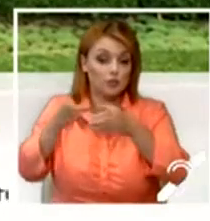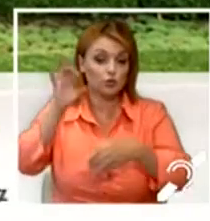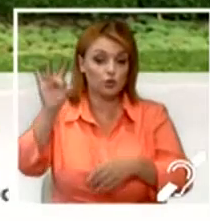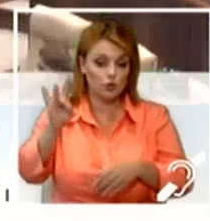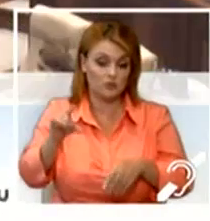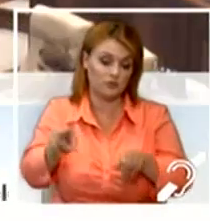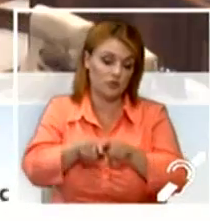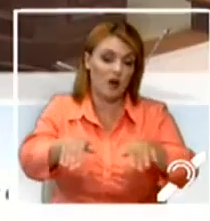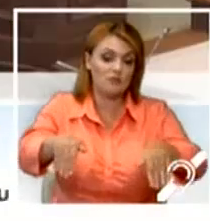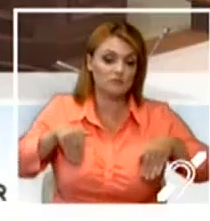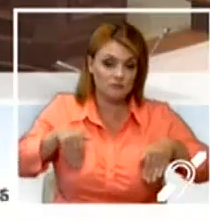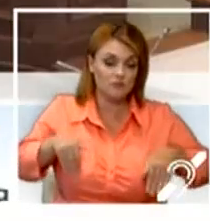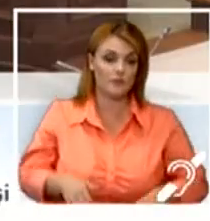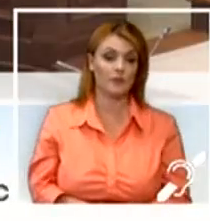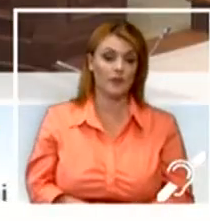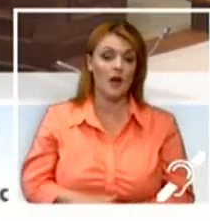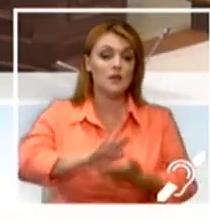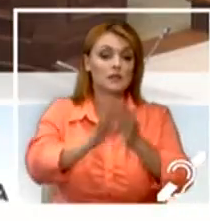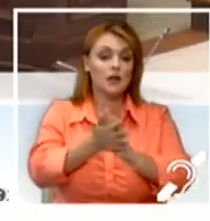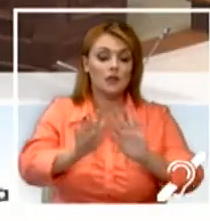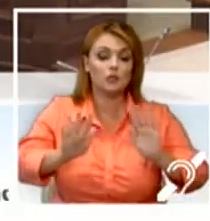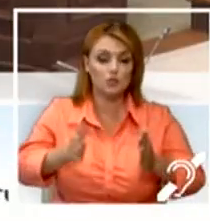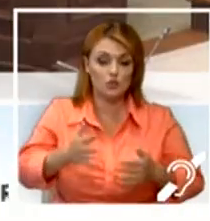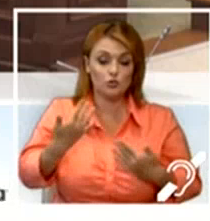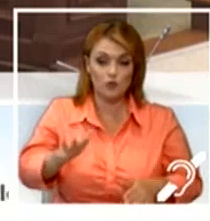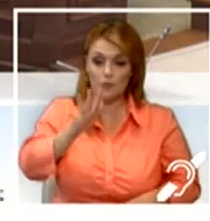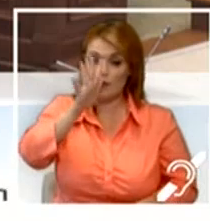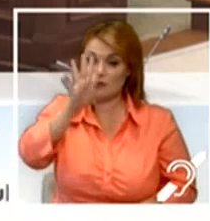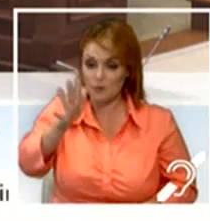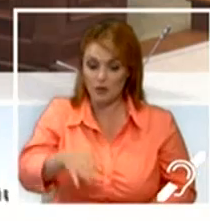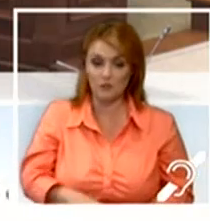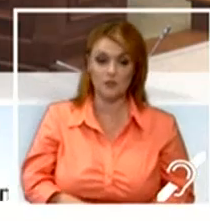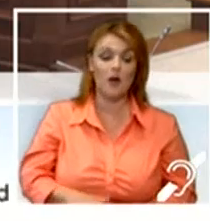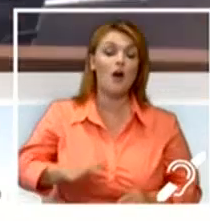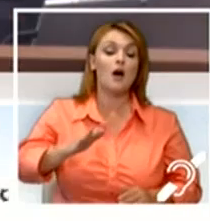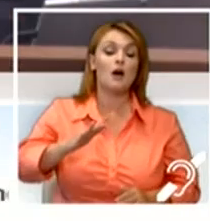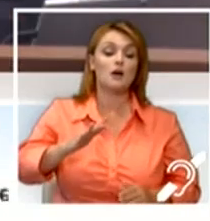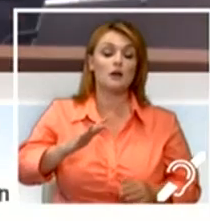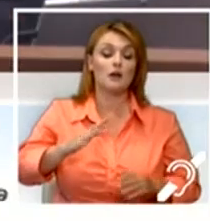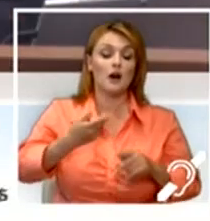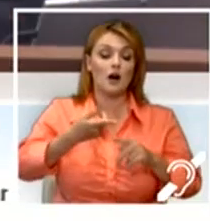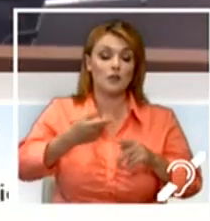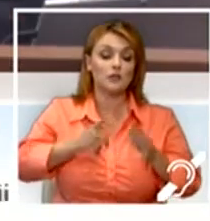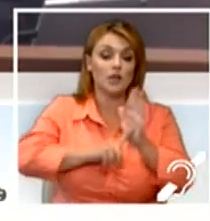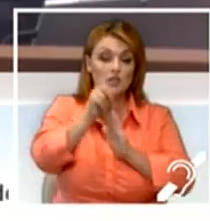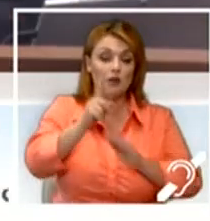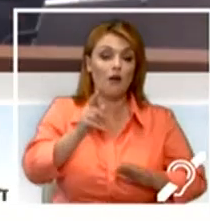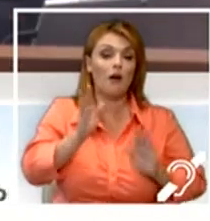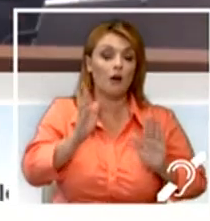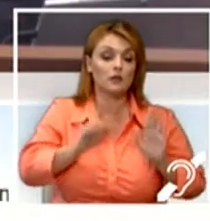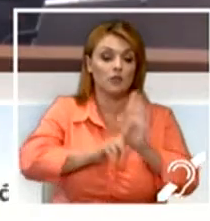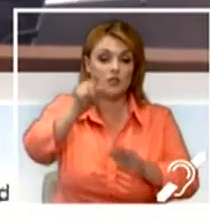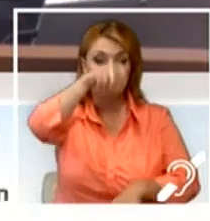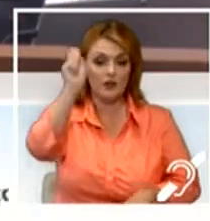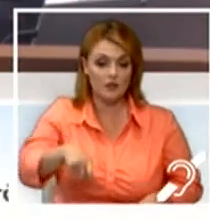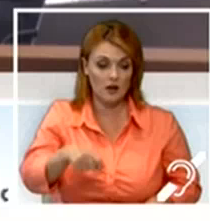în această stare de mai bine de 5 luni și a fost instituită exact în ziua când a izbucnit războiul dus de Rusia în